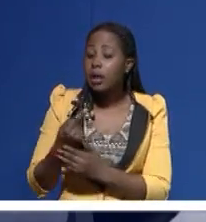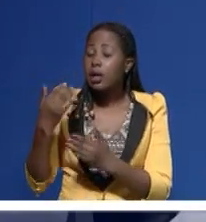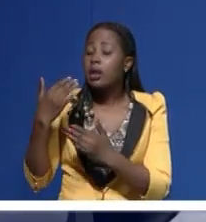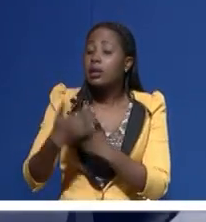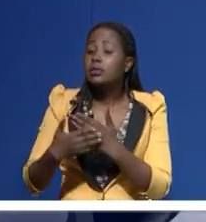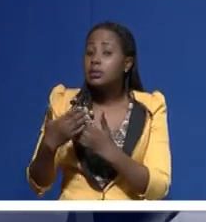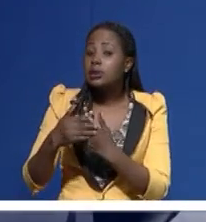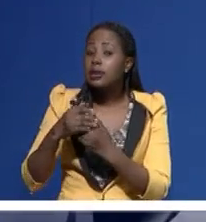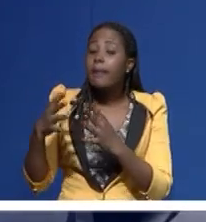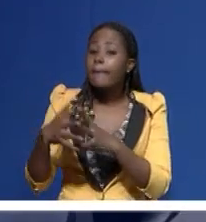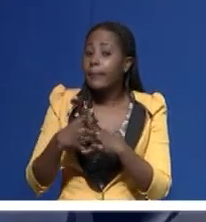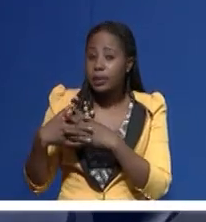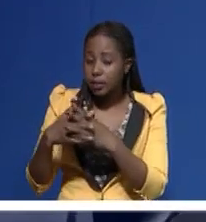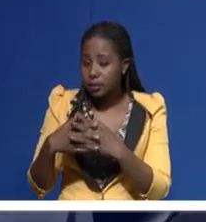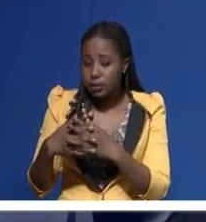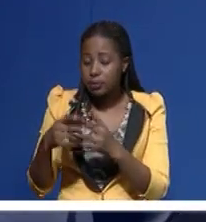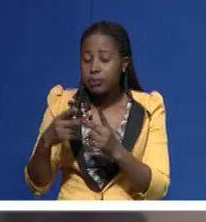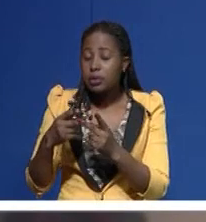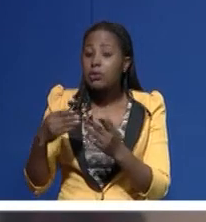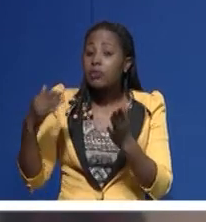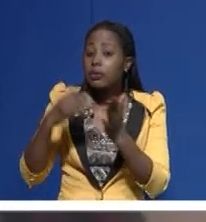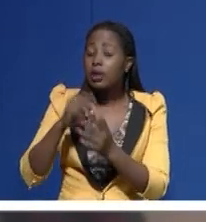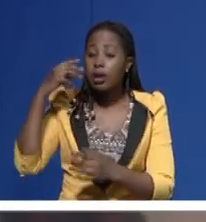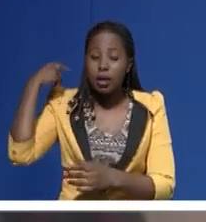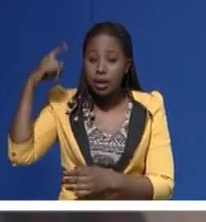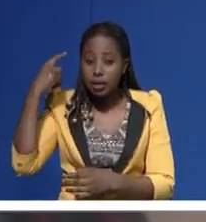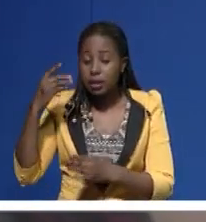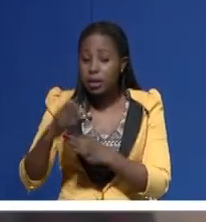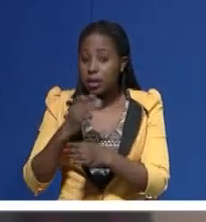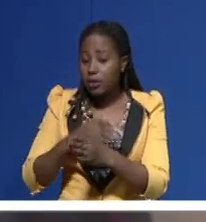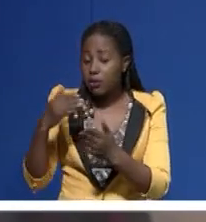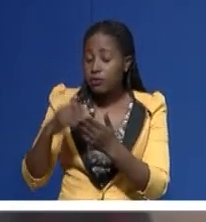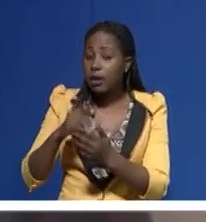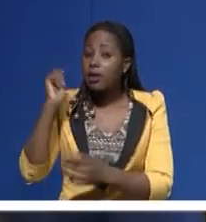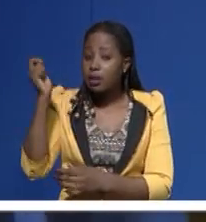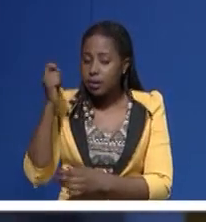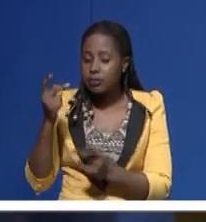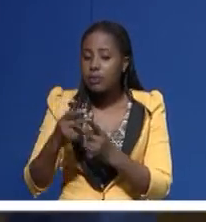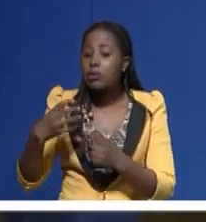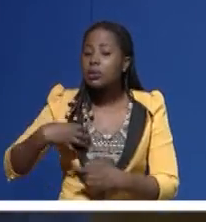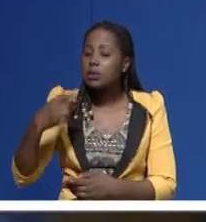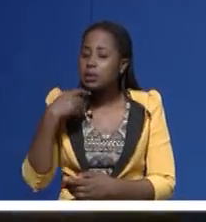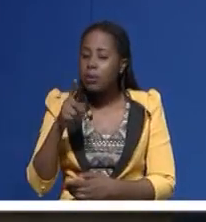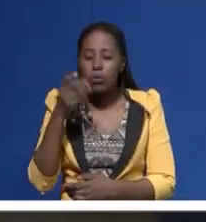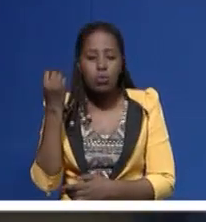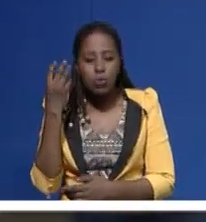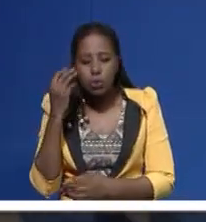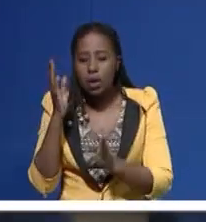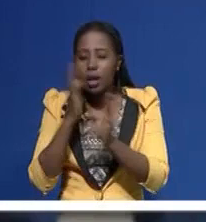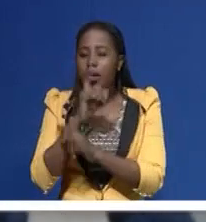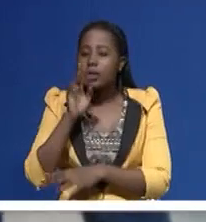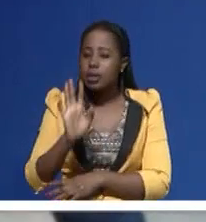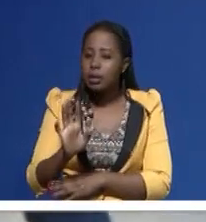nchini Marekani na kupitia London kabla ya kufika nchini Kenya. Na waziri anasema kwamba mgonjwa huyu hali